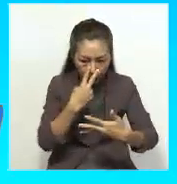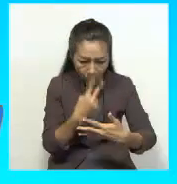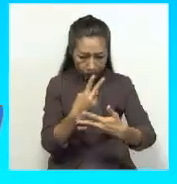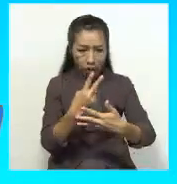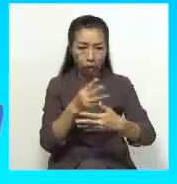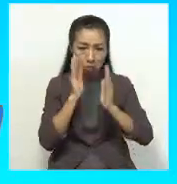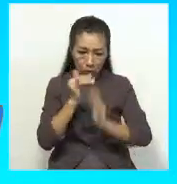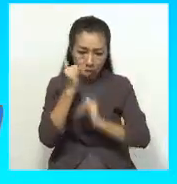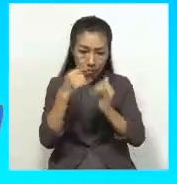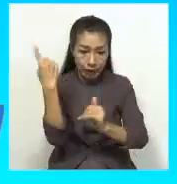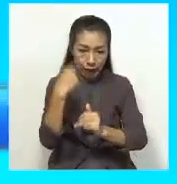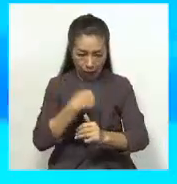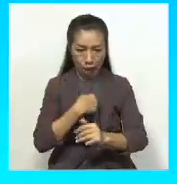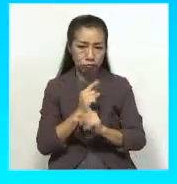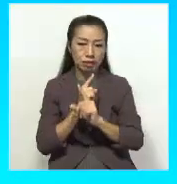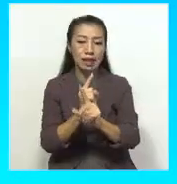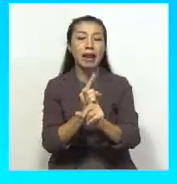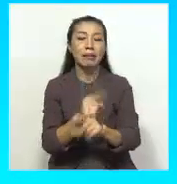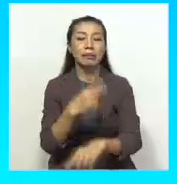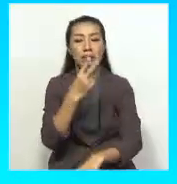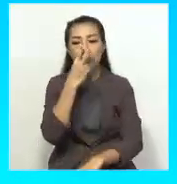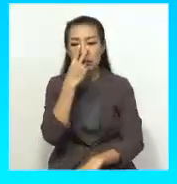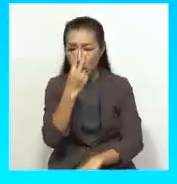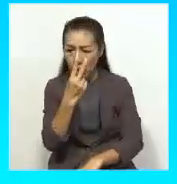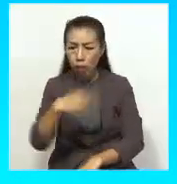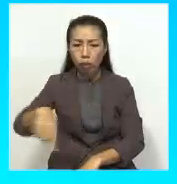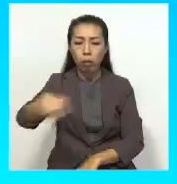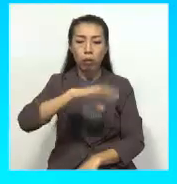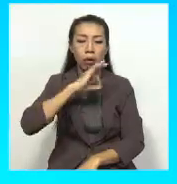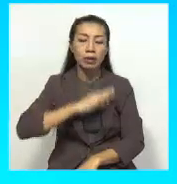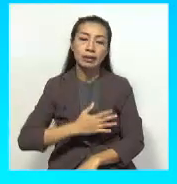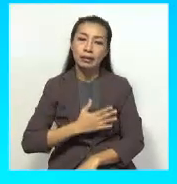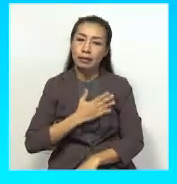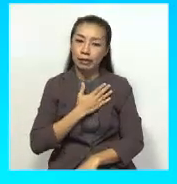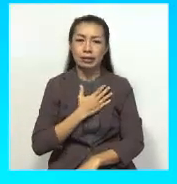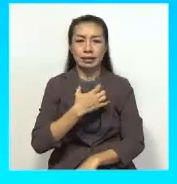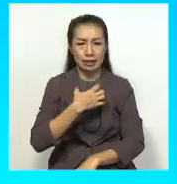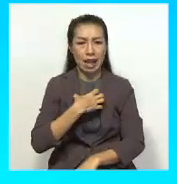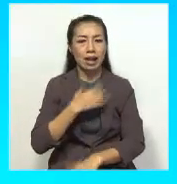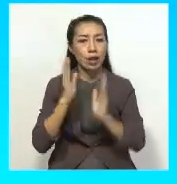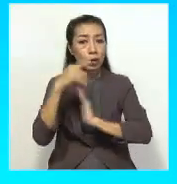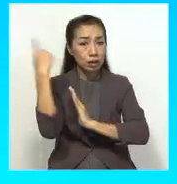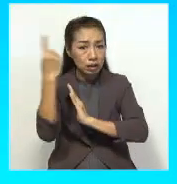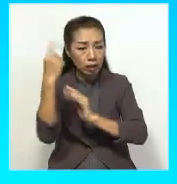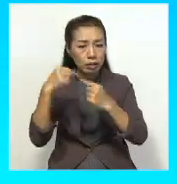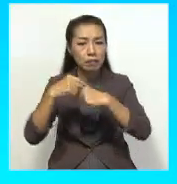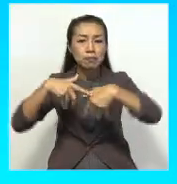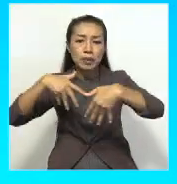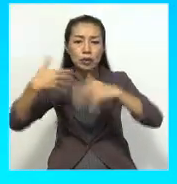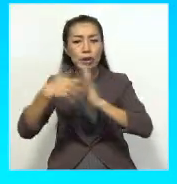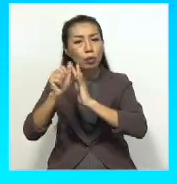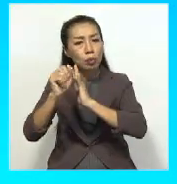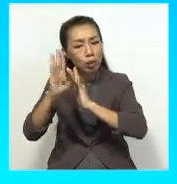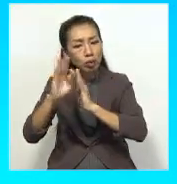การเช็คอินกันไปเนี่ยนะคะก็เห็นแล้วก็รู้สึกว่าประทับใจแล้วก็อยากให้นักท่องเที่ยวทั้งในจังหวัดอุบลราชธานีและจังหวั